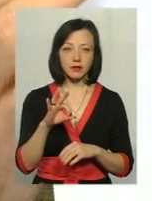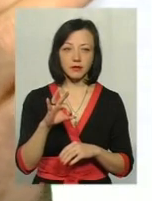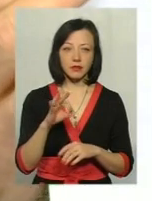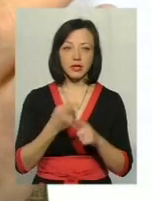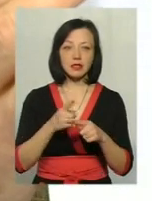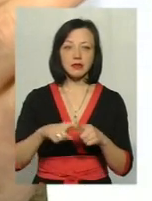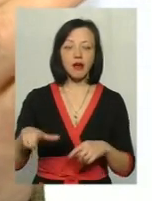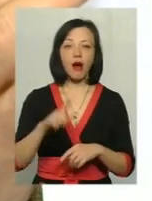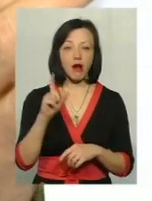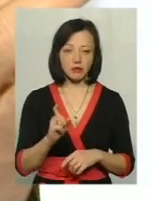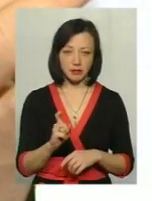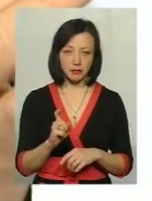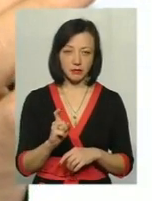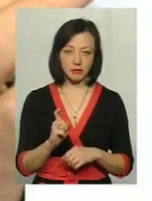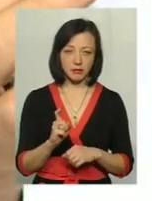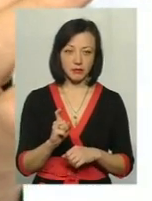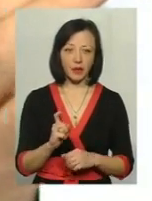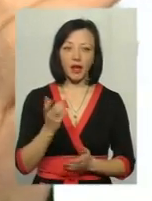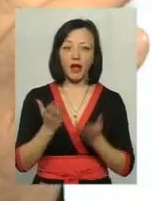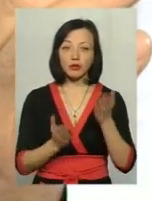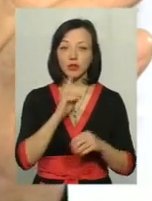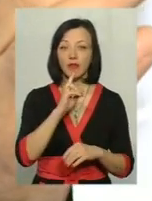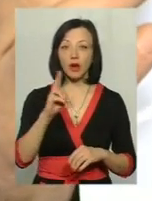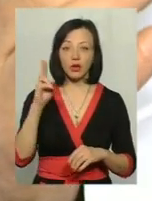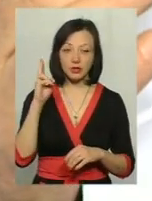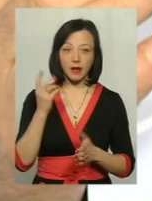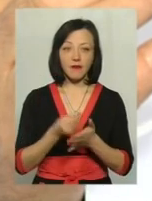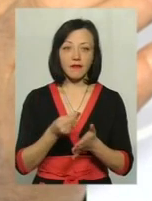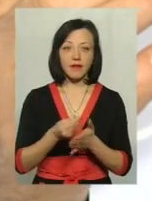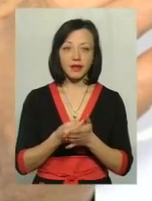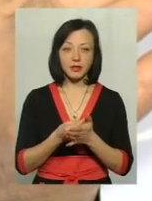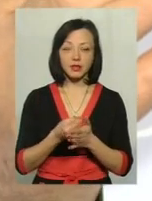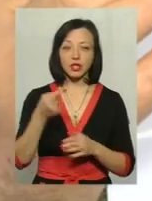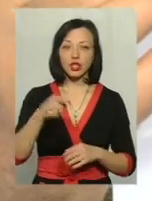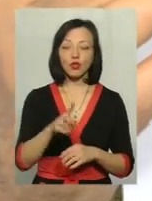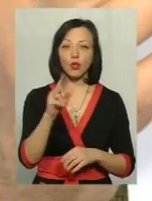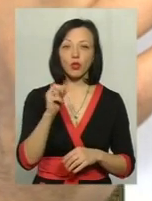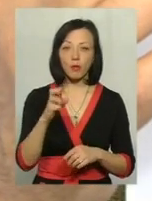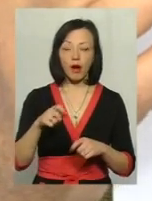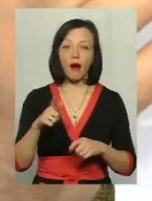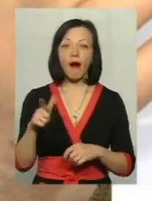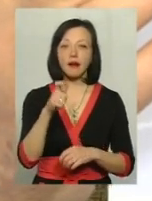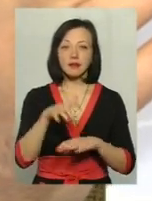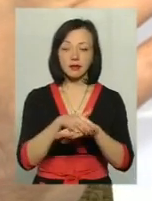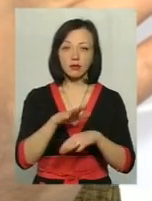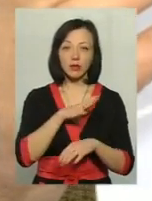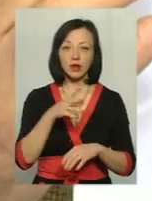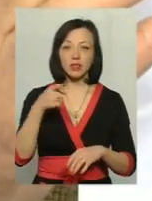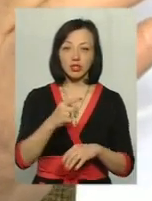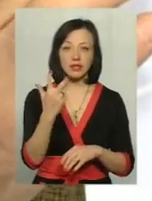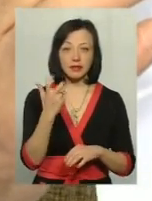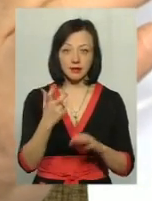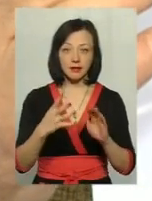– це газ. Якщо ще два роки назад вартість 1000 метрів кубічних газу для населення була